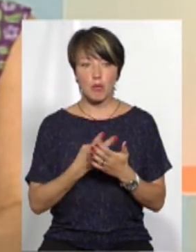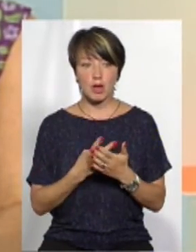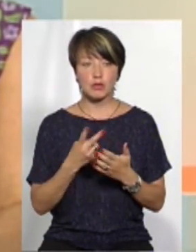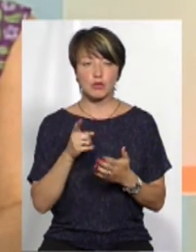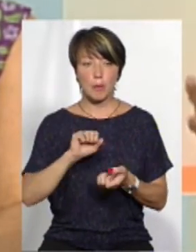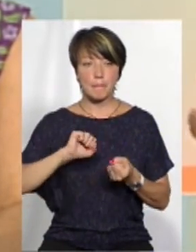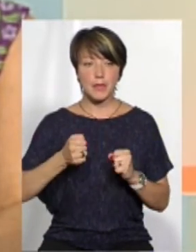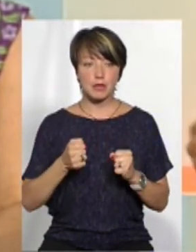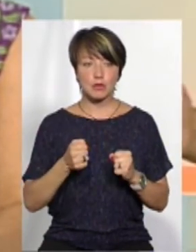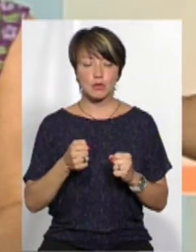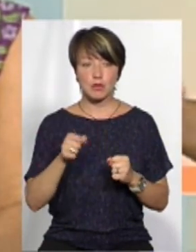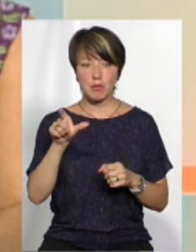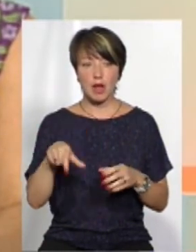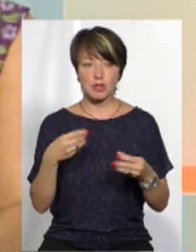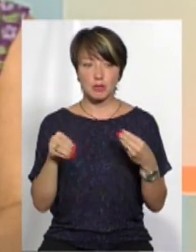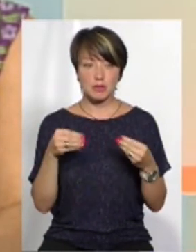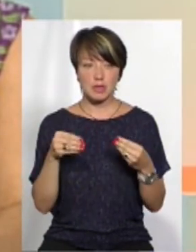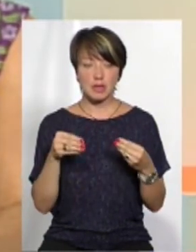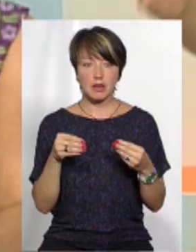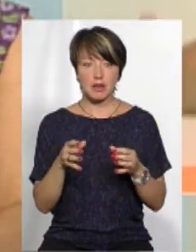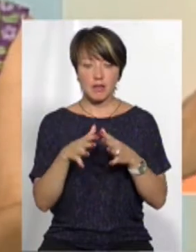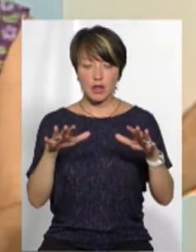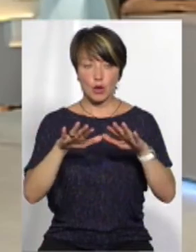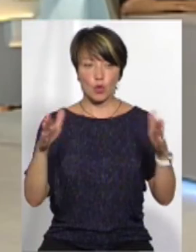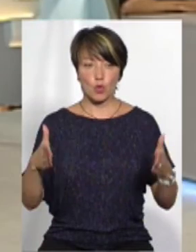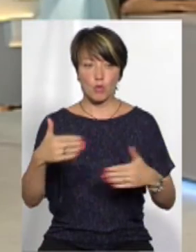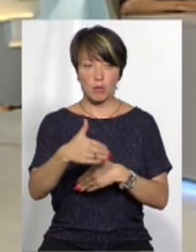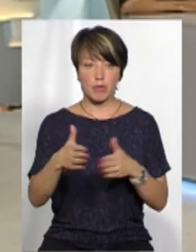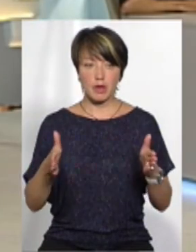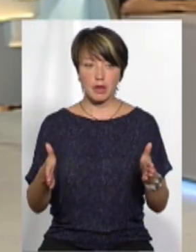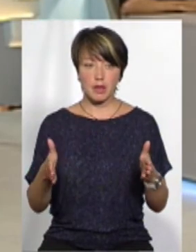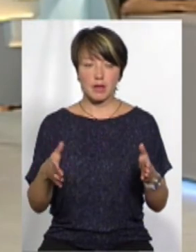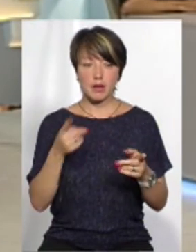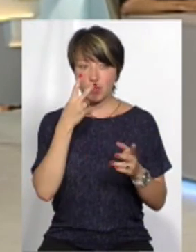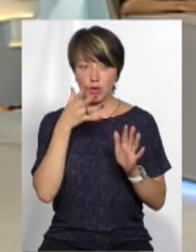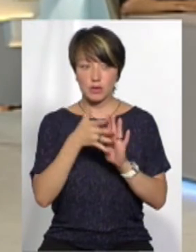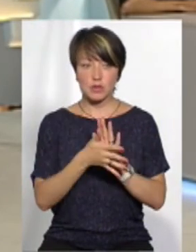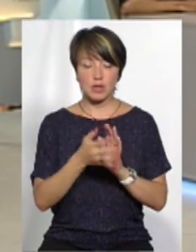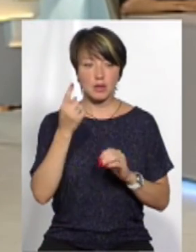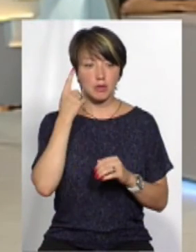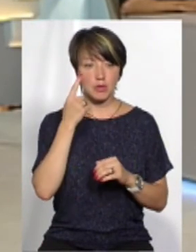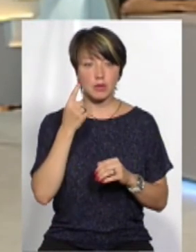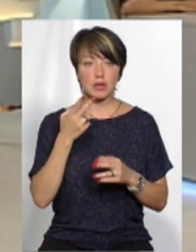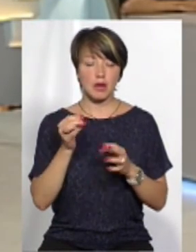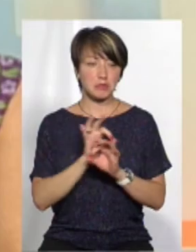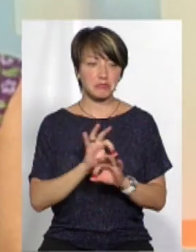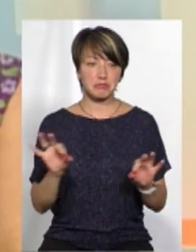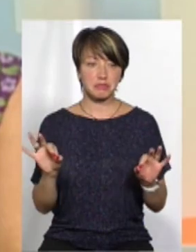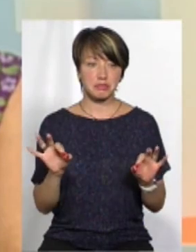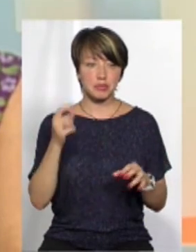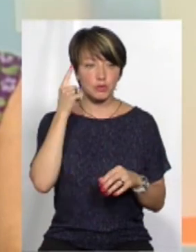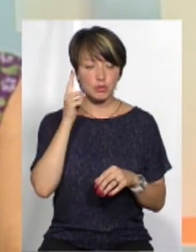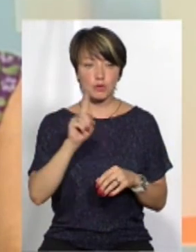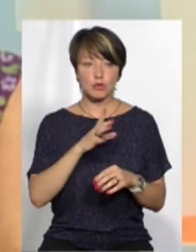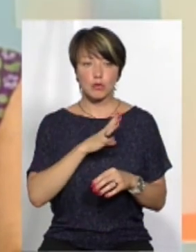що його пресують в оці пет-пляшки пластикові, в такі великі куби. І вони такі просвічаються, я, ну, квадратні, класні. Я подумав, що в